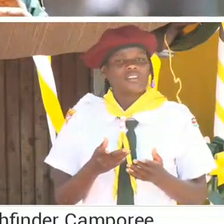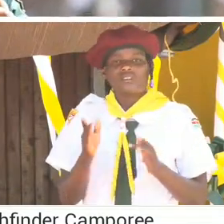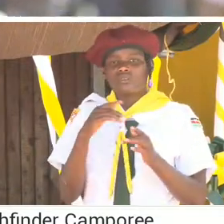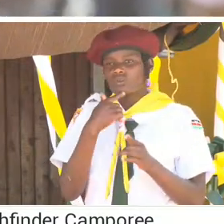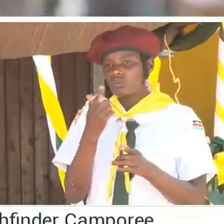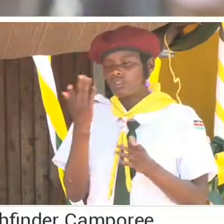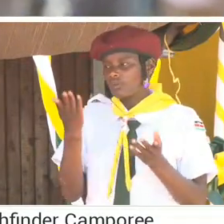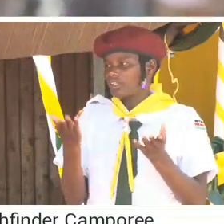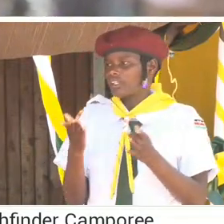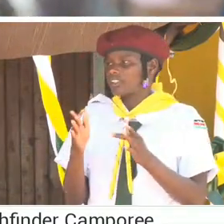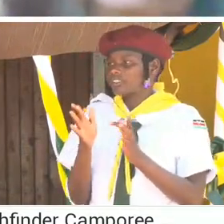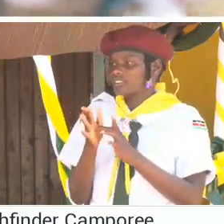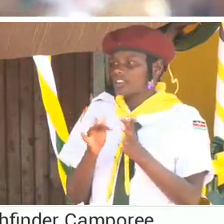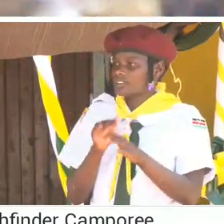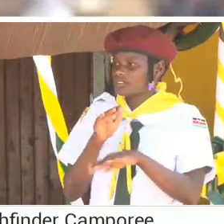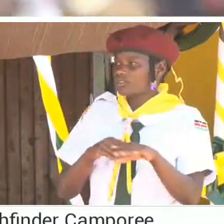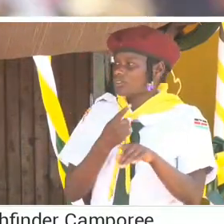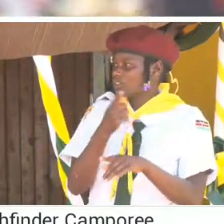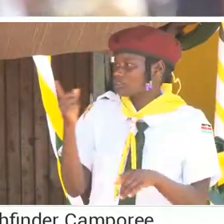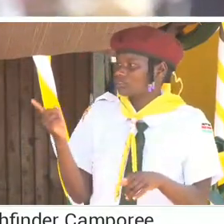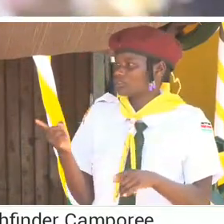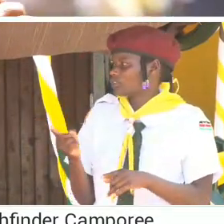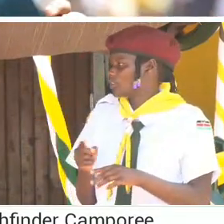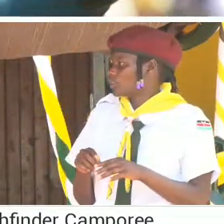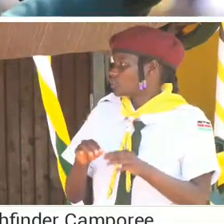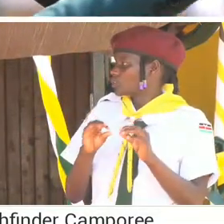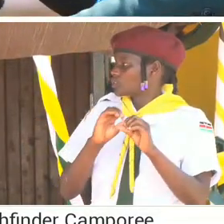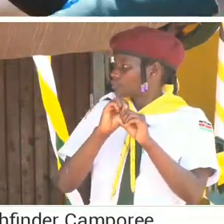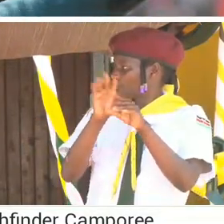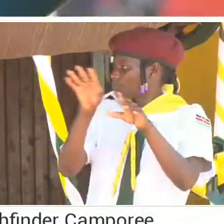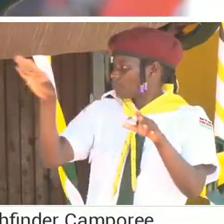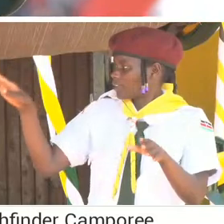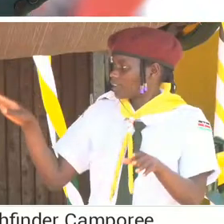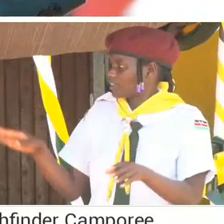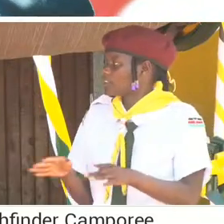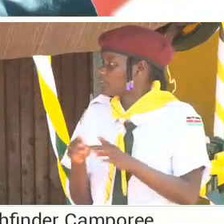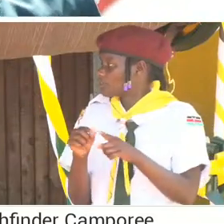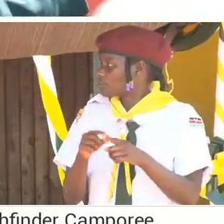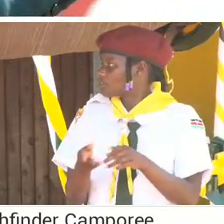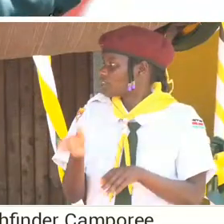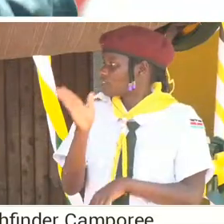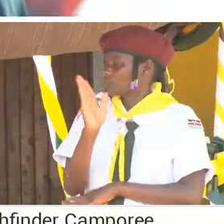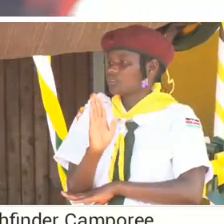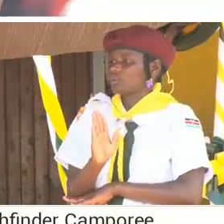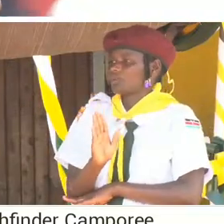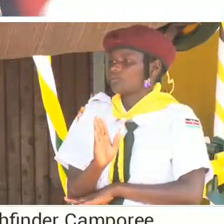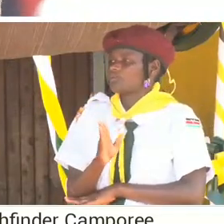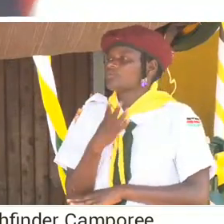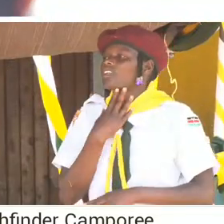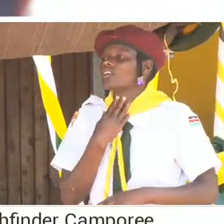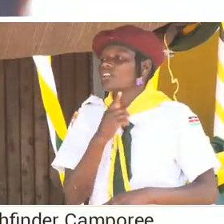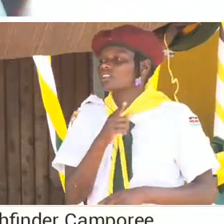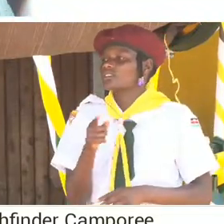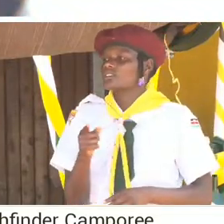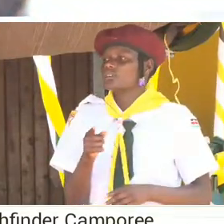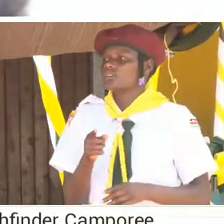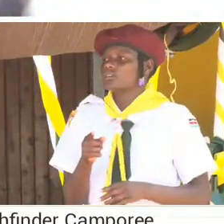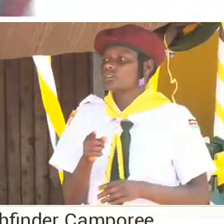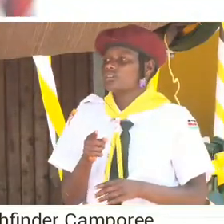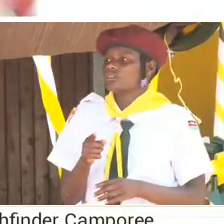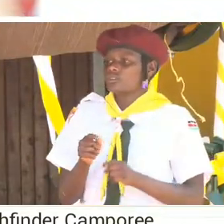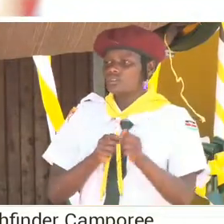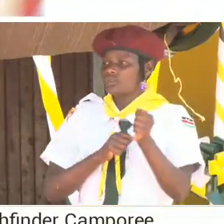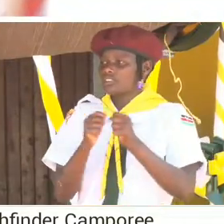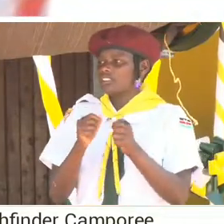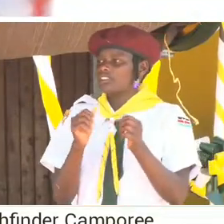anasema ninatamani kukufanya taifa takatifu. Uko wapi? Wewe ambaye Yesu anasema natamani uwe mteule kwangu. Nataka nipigane